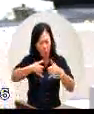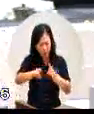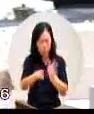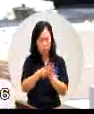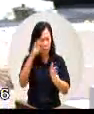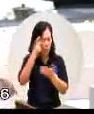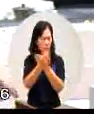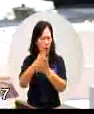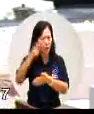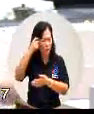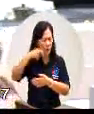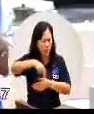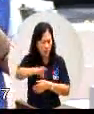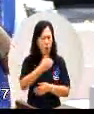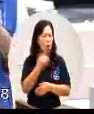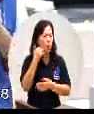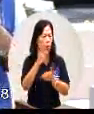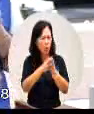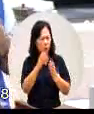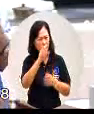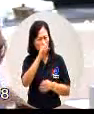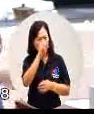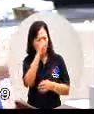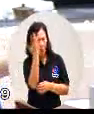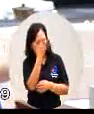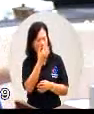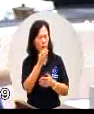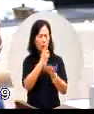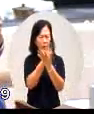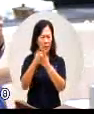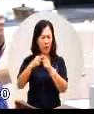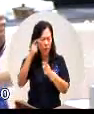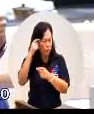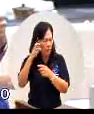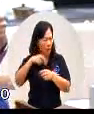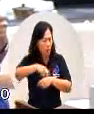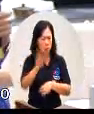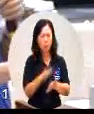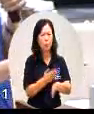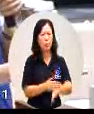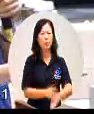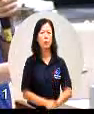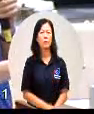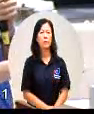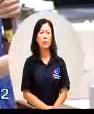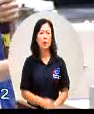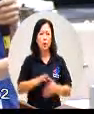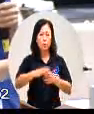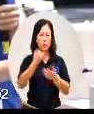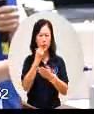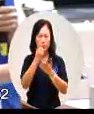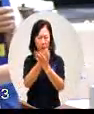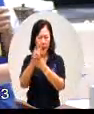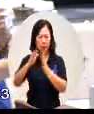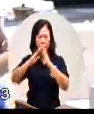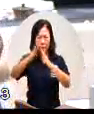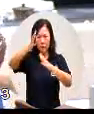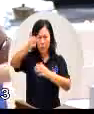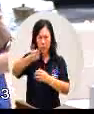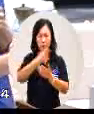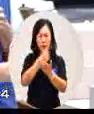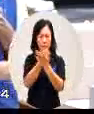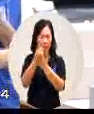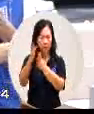走，没有好的料他是不会走的。所以这个美化绿化之后，历届的市长都很努力的在做这